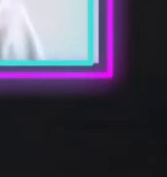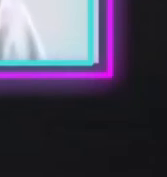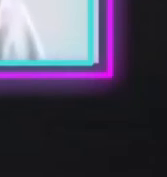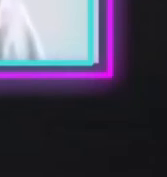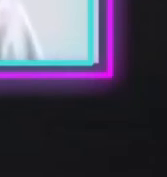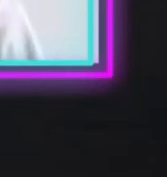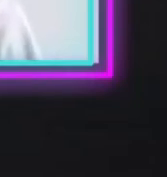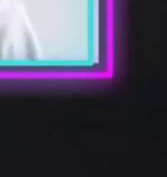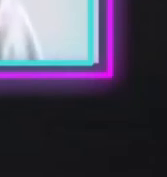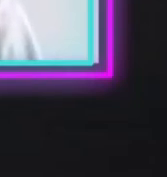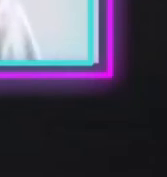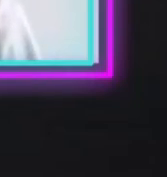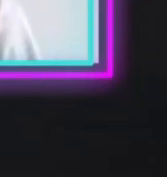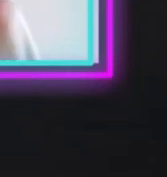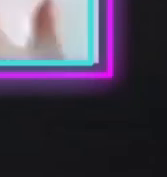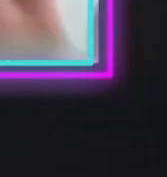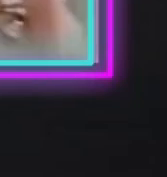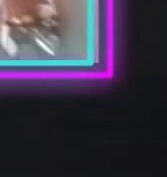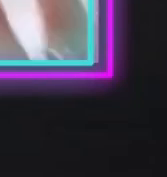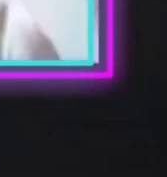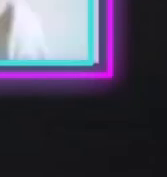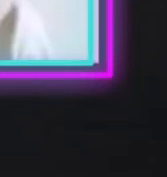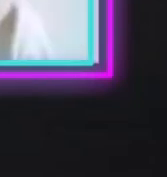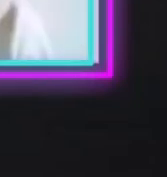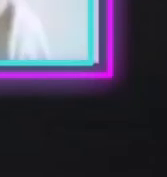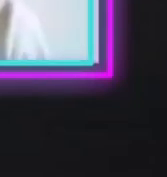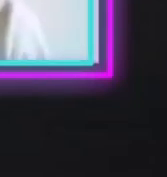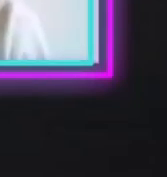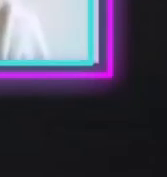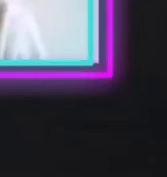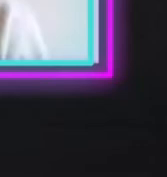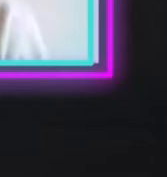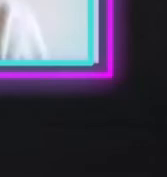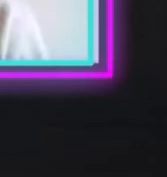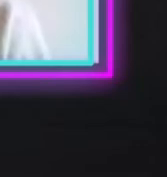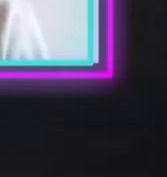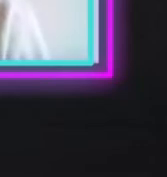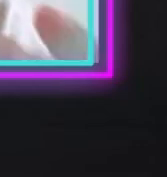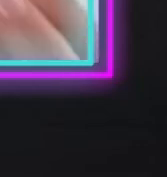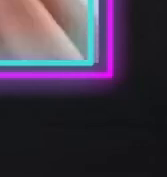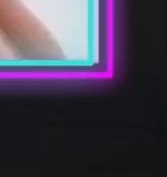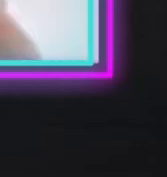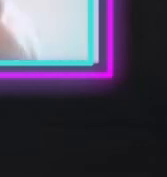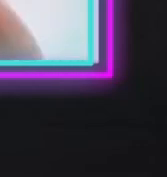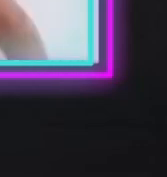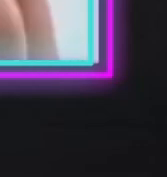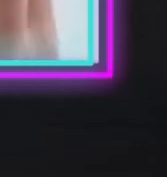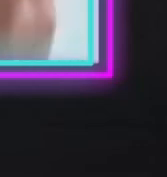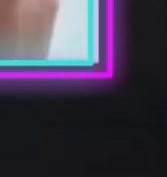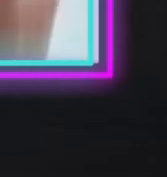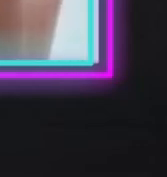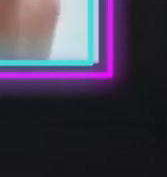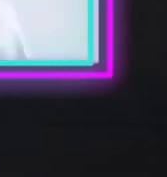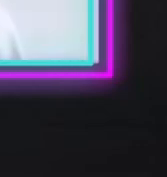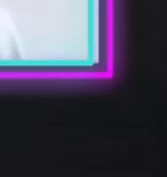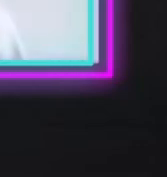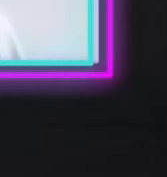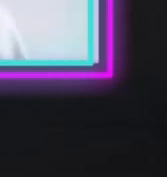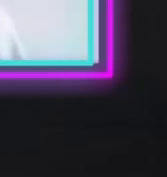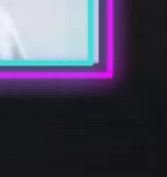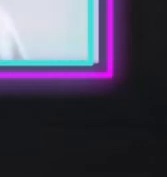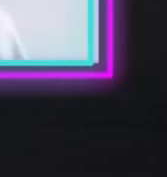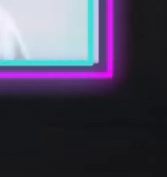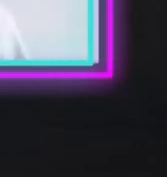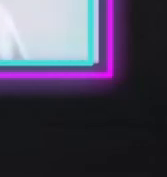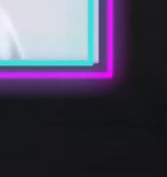myself is, how important my loved ones are. And na-realize ko na kahit mahal na